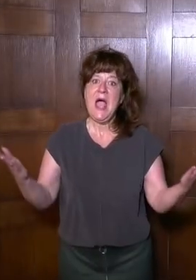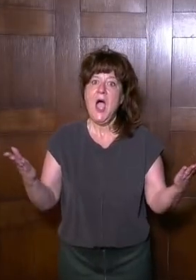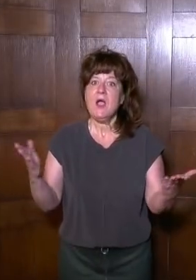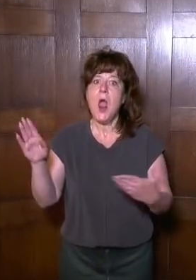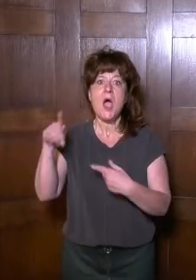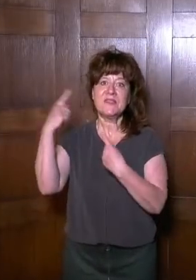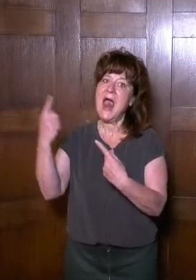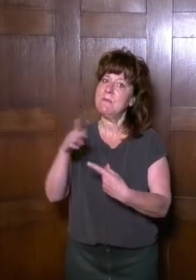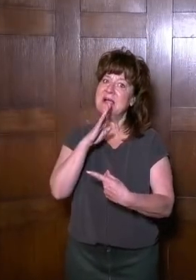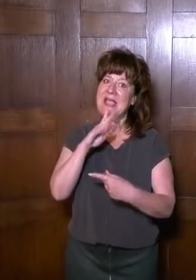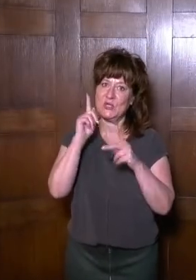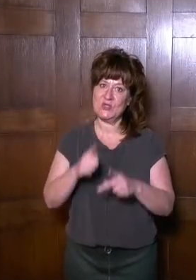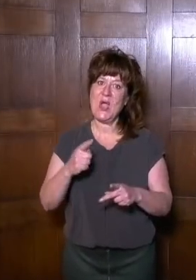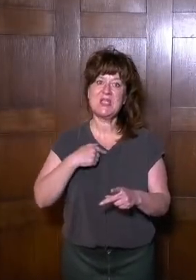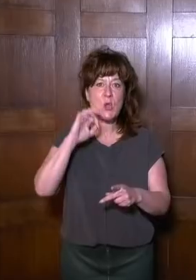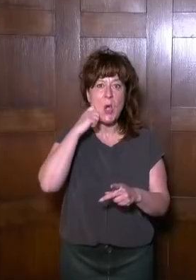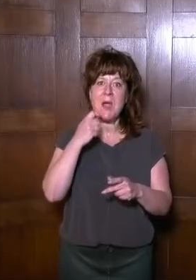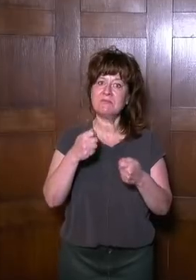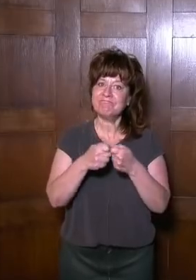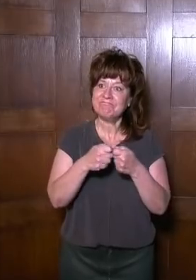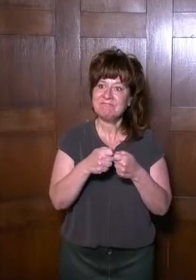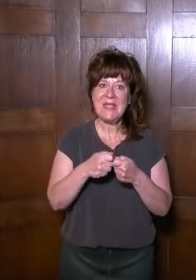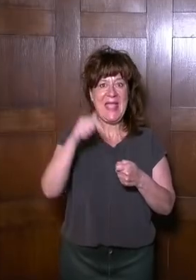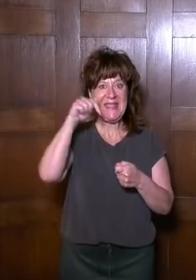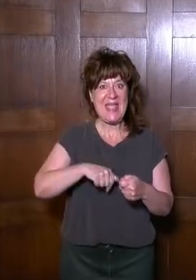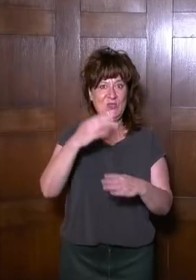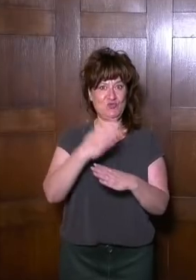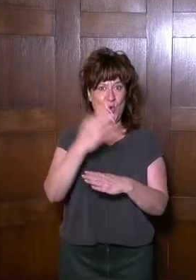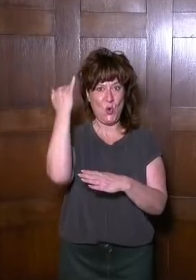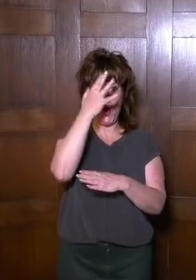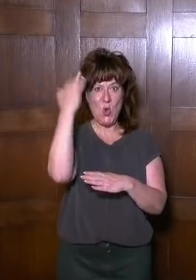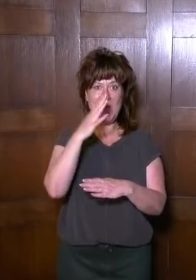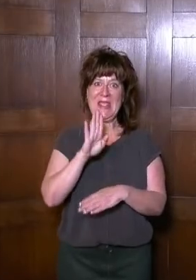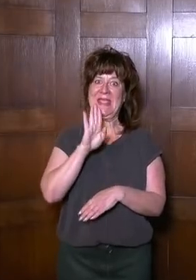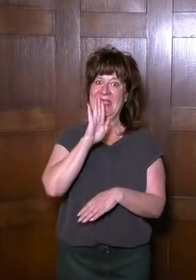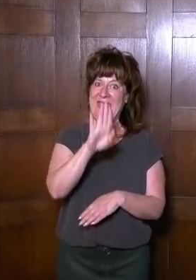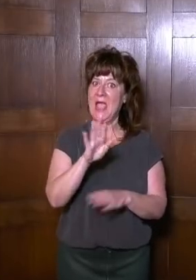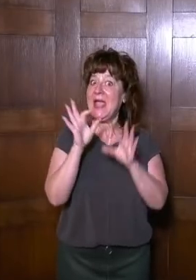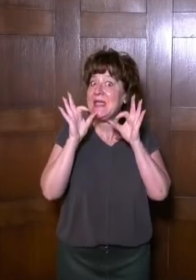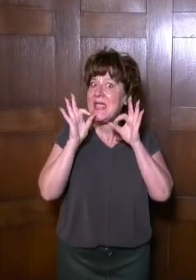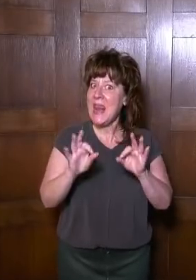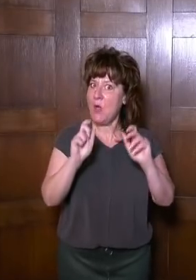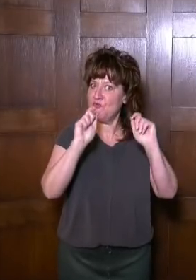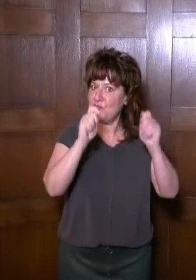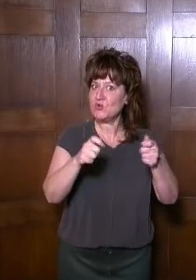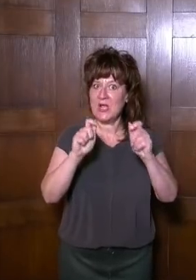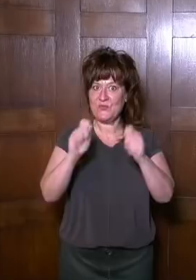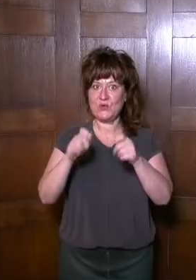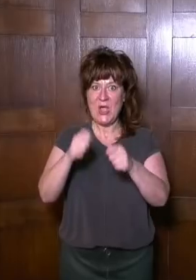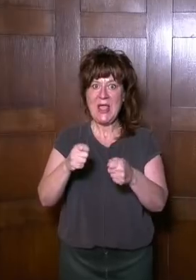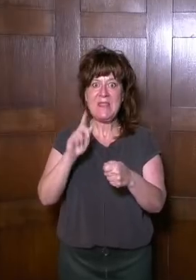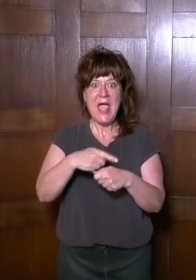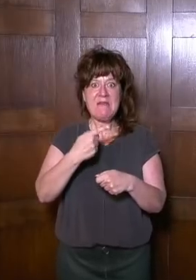gerne tue, dann verbinde ich es noch einmal mit der Bitte, sich dann jetzt schon zu überlegen, wo dann Ihre präzisen Vorschläge dann sind. Die müssen dann sozusagen wie aus der